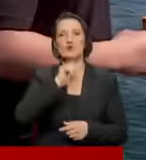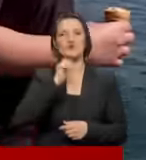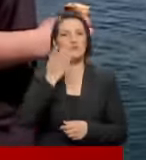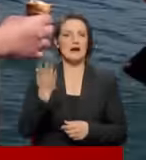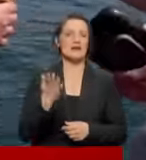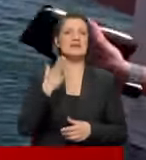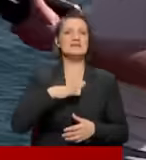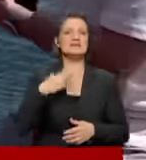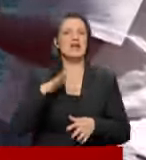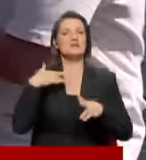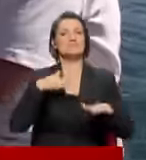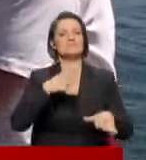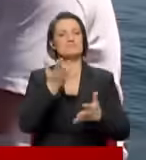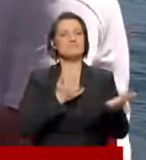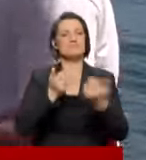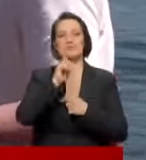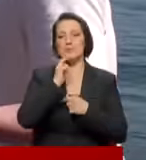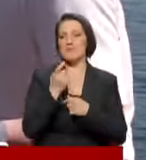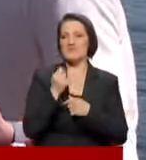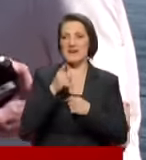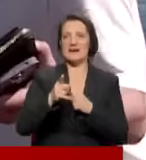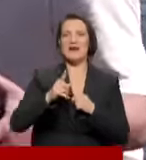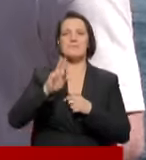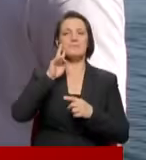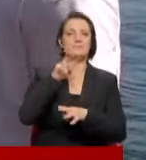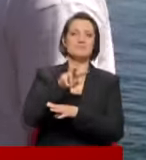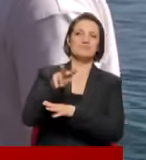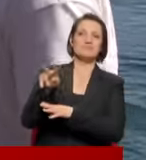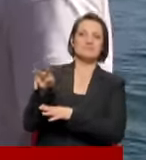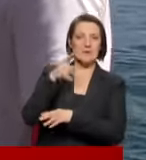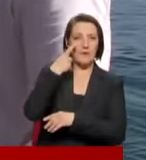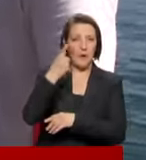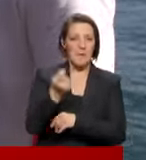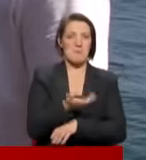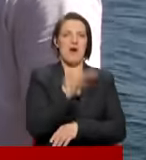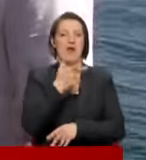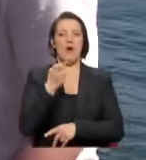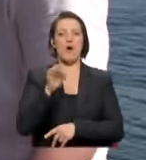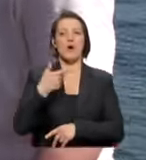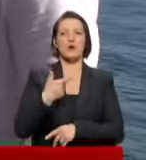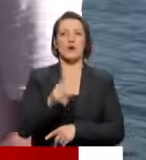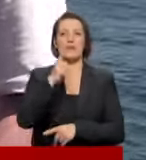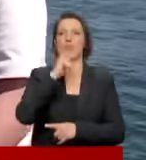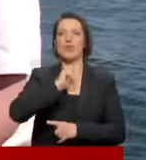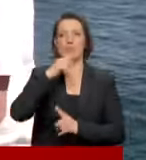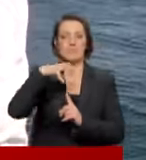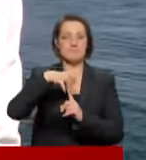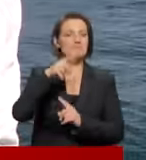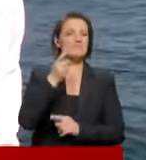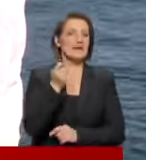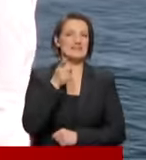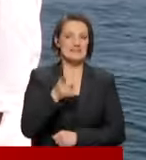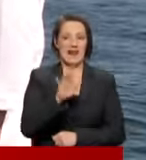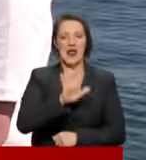ise talep çok. Dondurma fiyatlarını manzara doğrudan etkiliyor. Ortaköy'de bir top dondurmanın